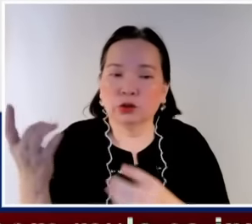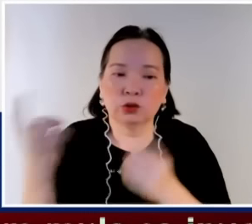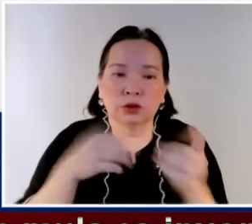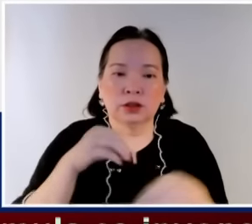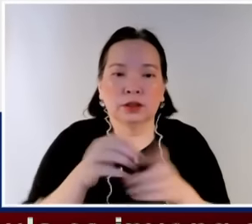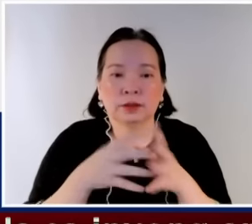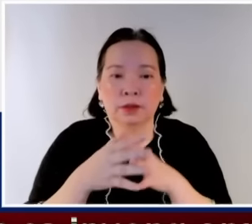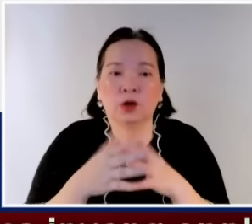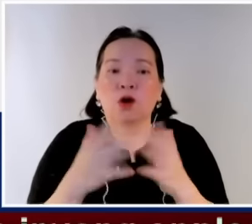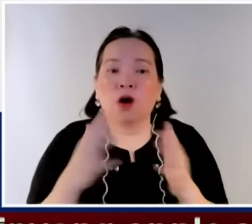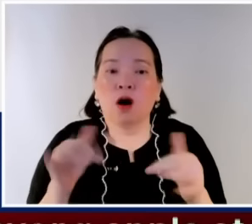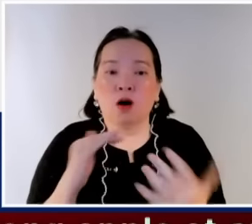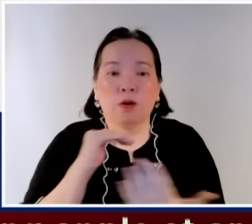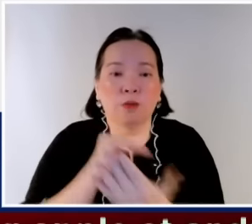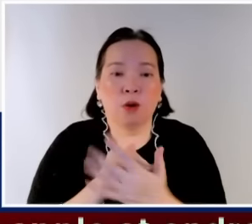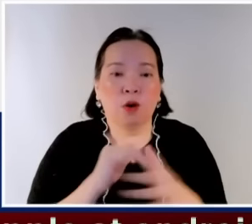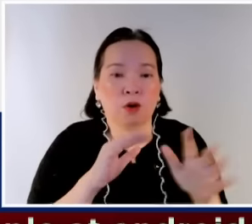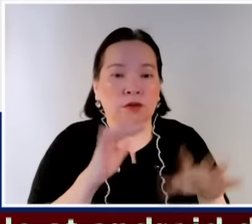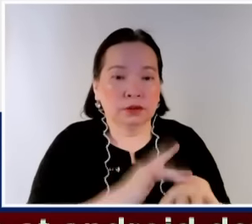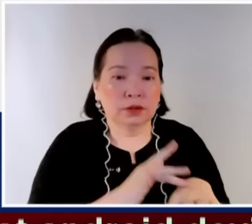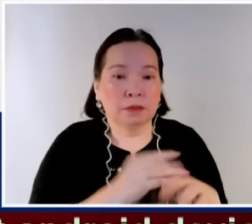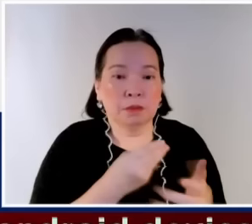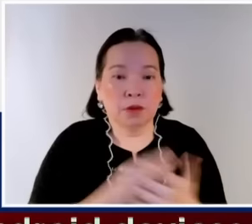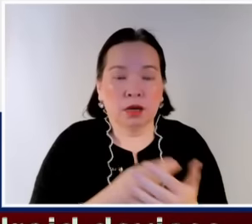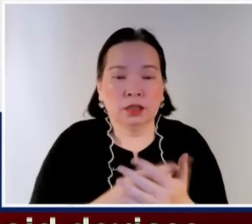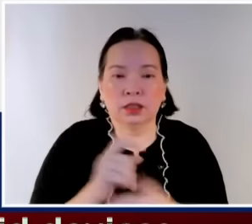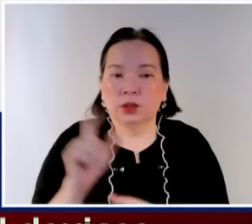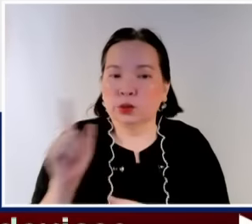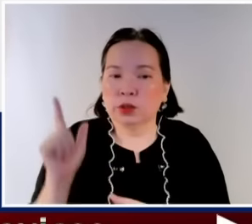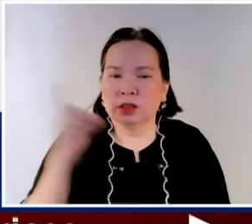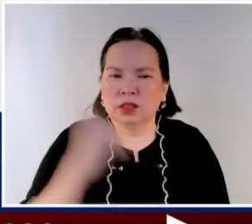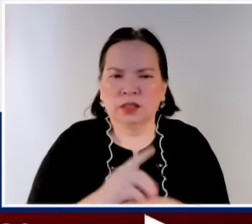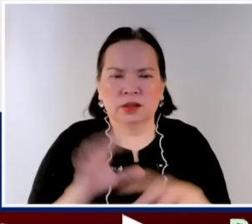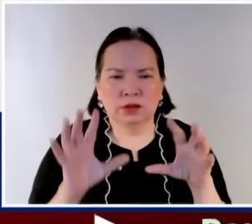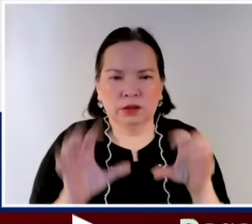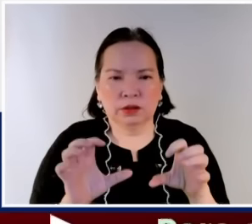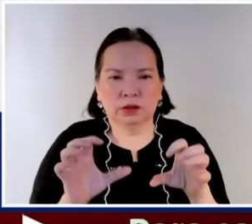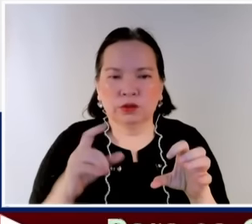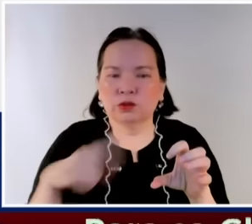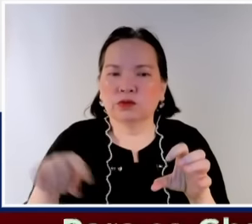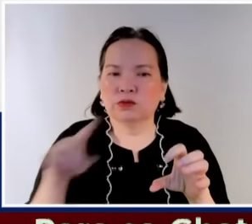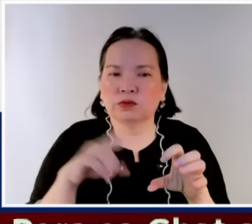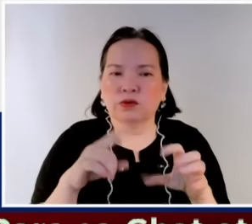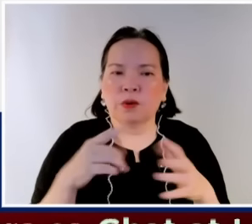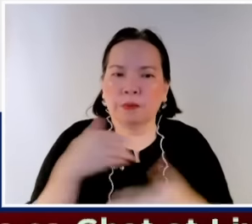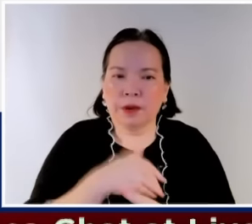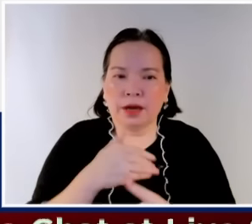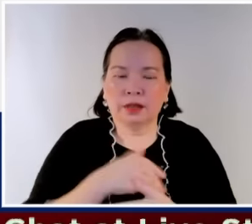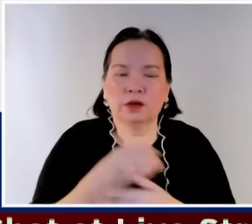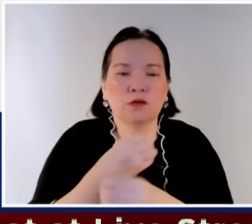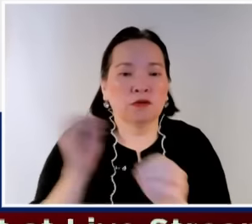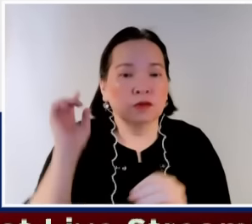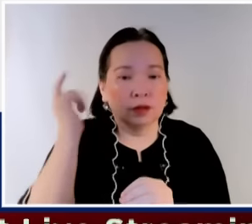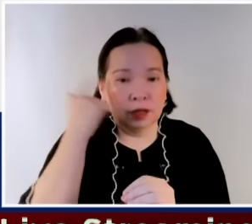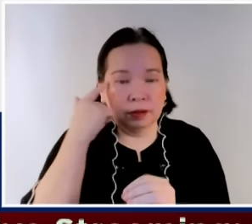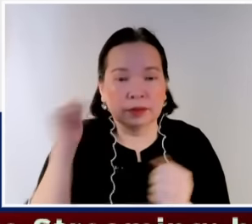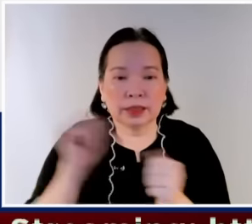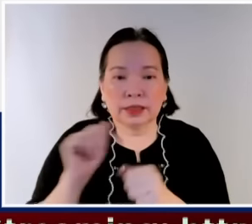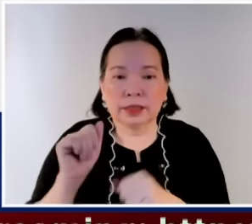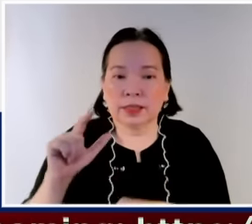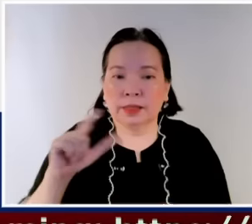pondo, kailangan ang 20-day freeze order na inilabas sa mga bangko at opisina ng gobyerno tulad ng Land